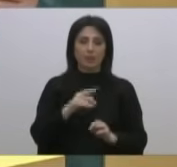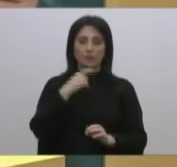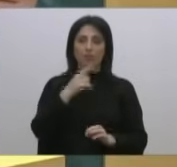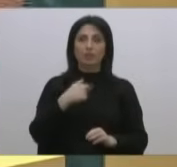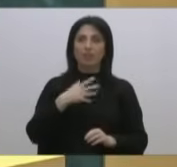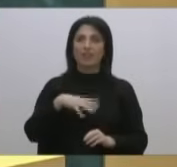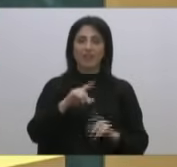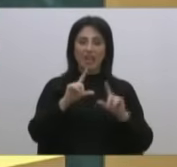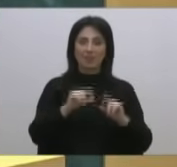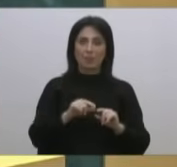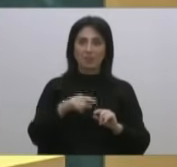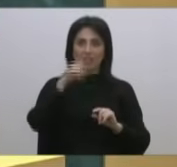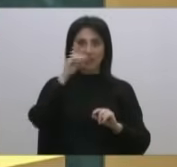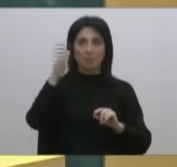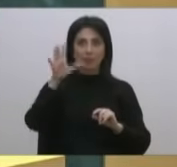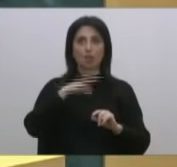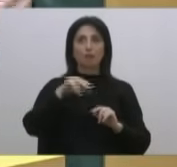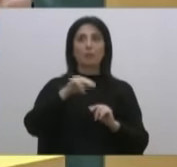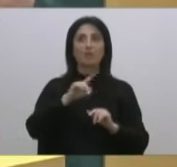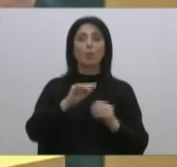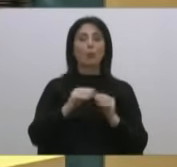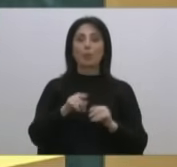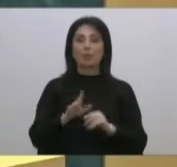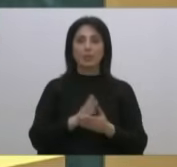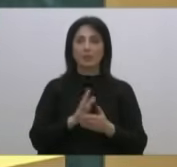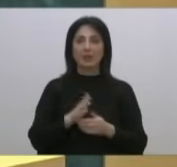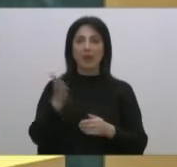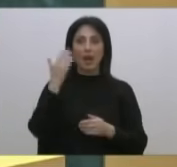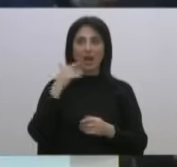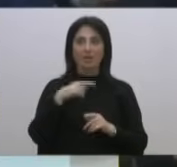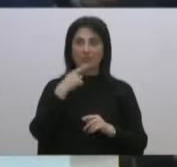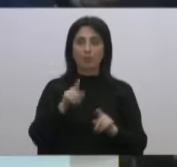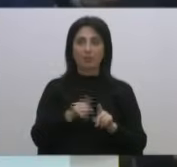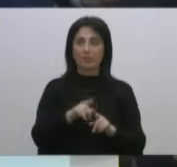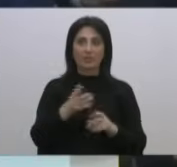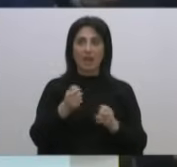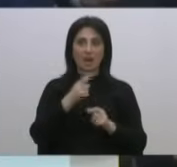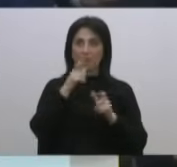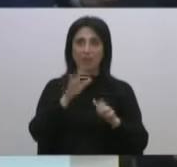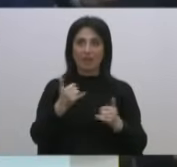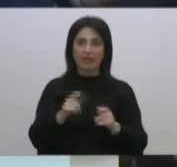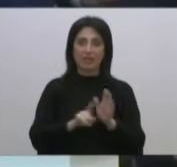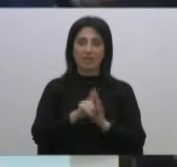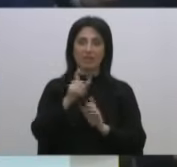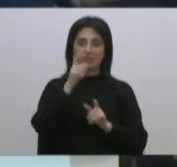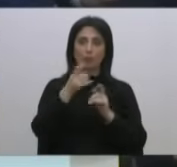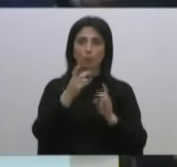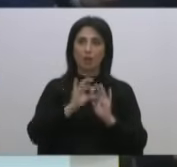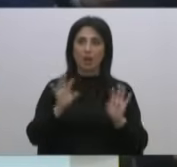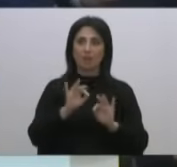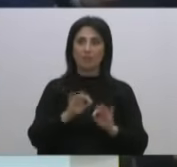utkhra ro chven qolas dabali khonda, Azerbaijans meti khonda Sovkhets, mara problemi ki ar aris. Adre vamoudikhovi amas da agariqebde khmas da akhle iseve daiqs da unda